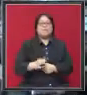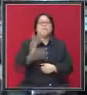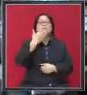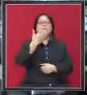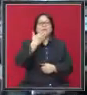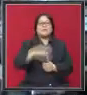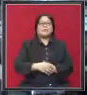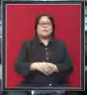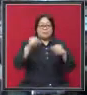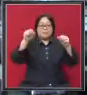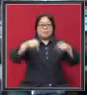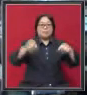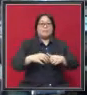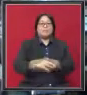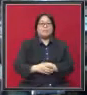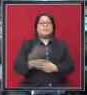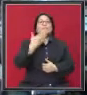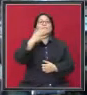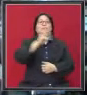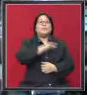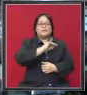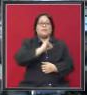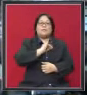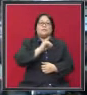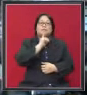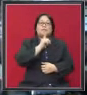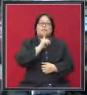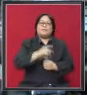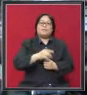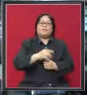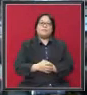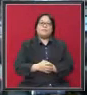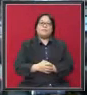Terima kasih. Boleh ya? Terima kasih Menteri. Saya memang